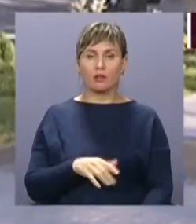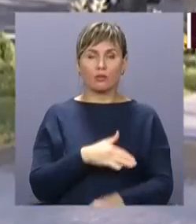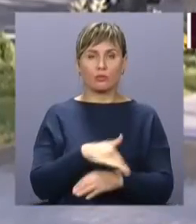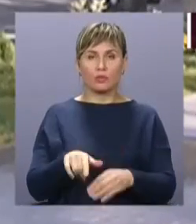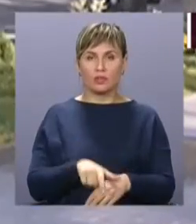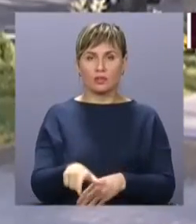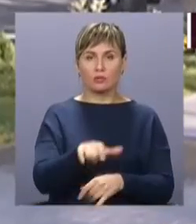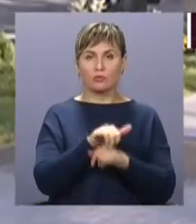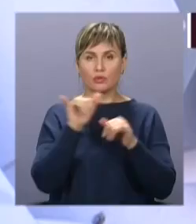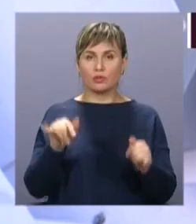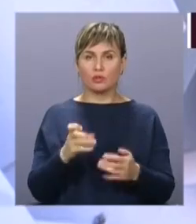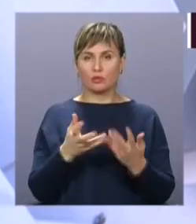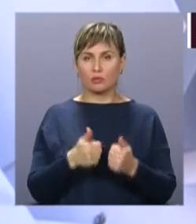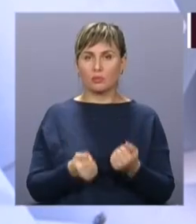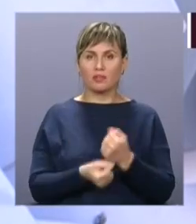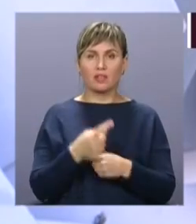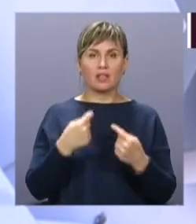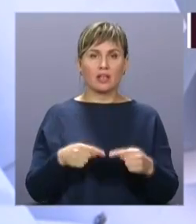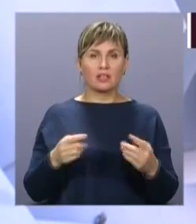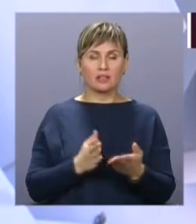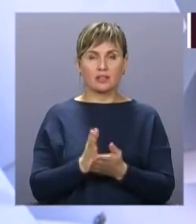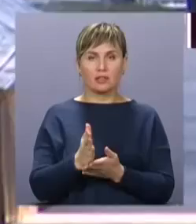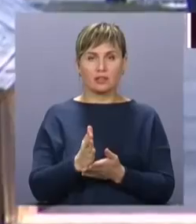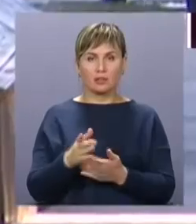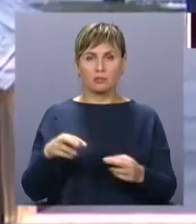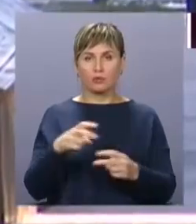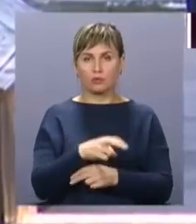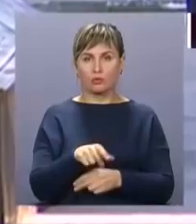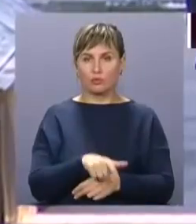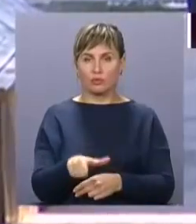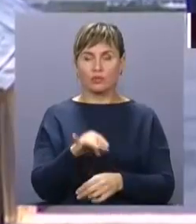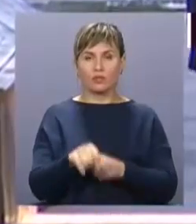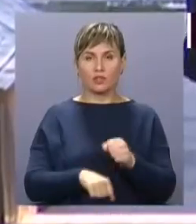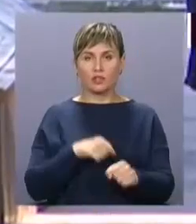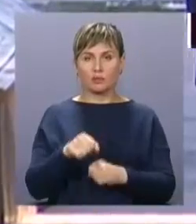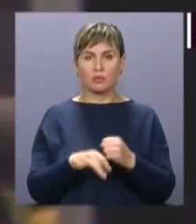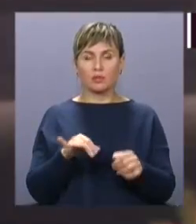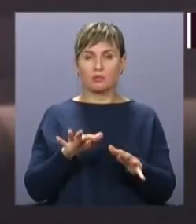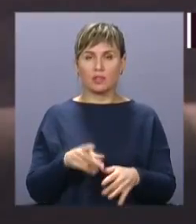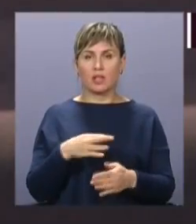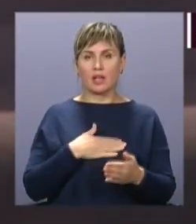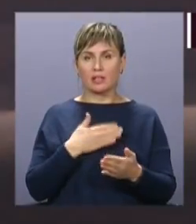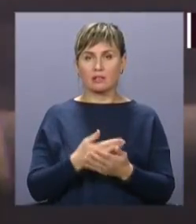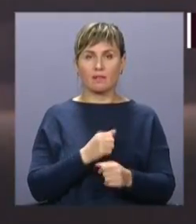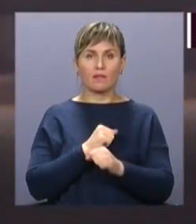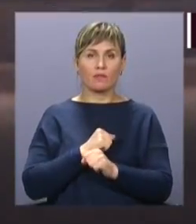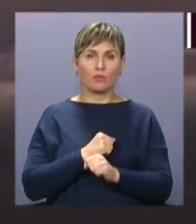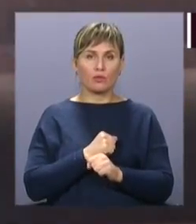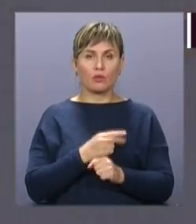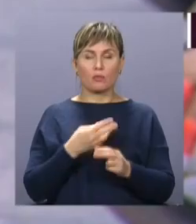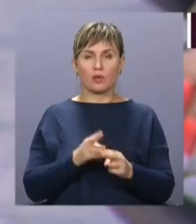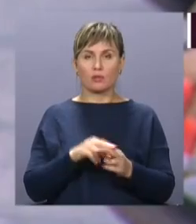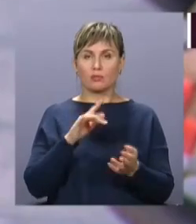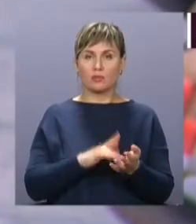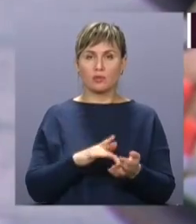ним увеличилась за счет появления разных секторов пешеходно-прогулочных и велосипедных и мест для активного отдыха. По данным